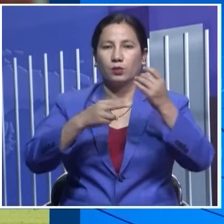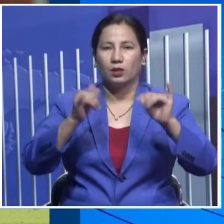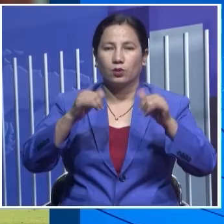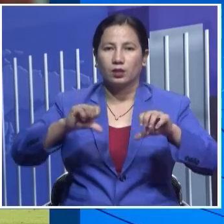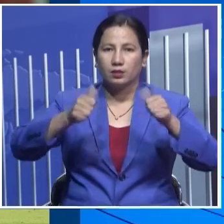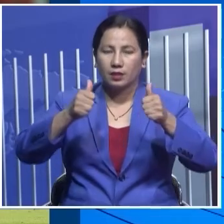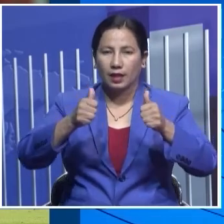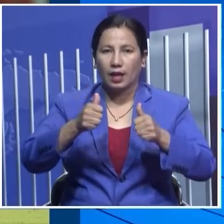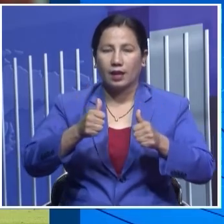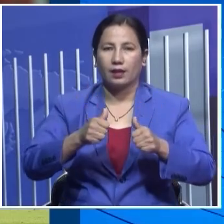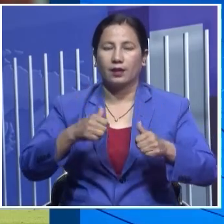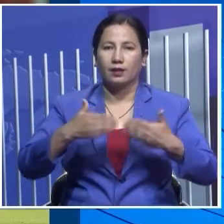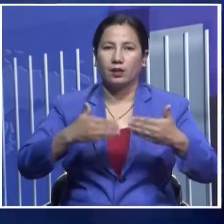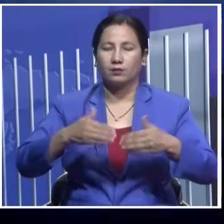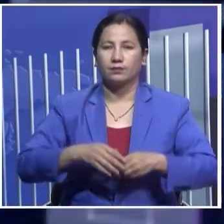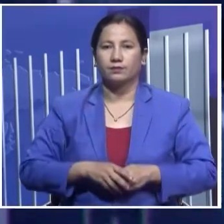निकाल्ने दाउमा।